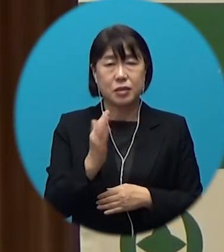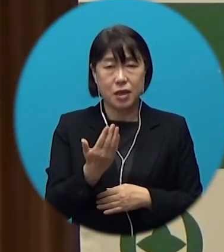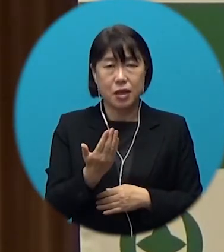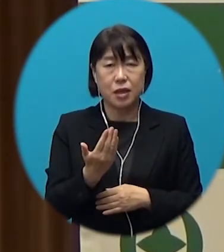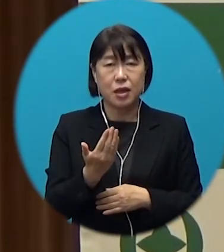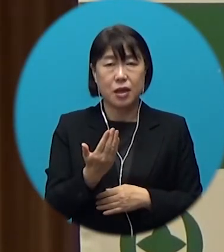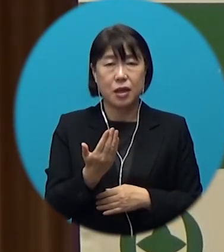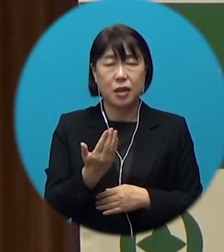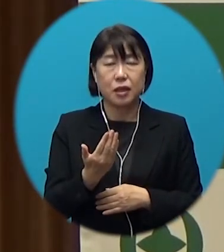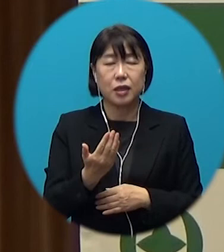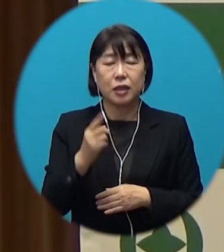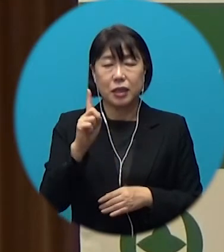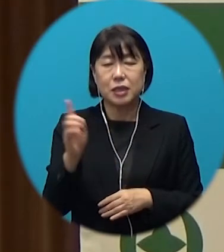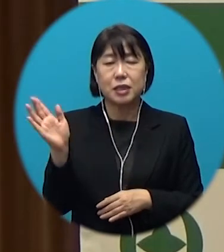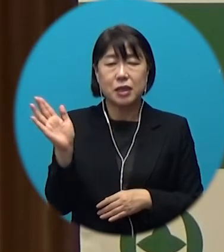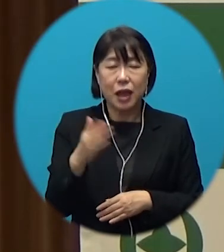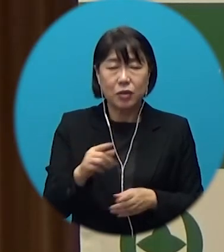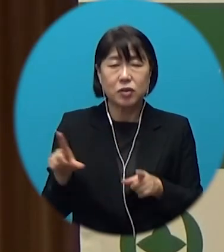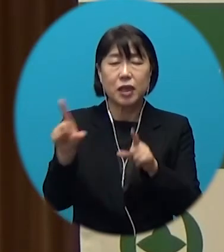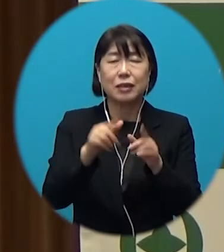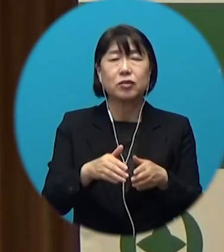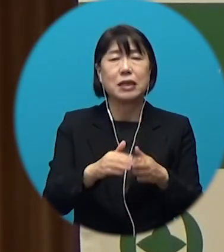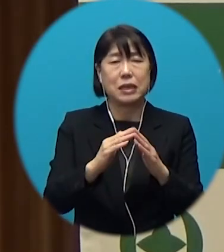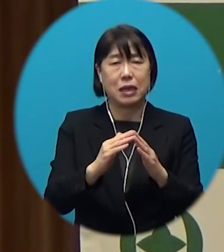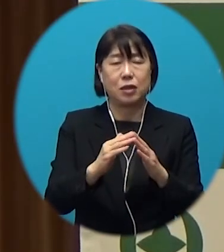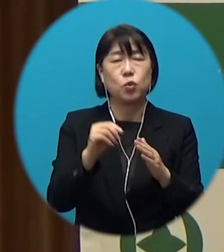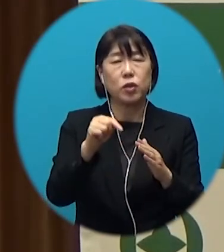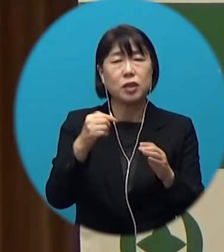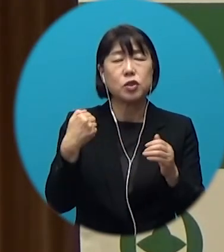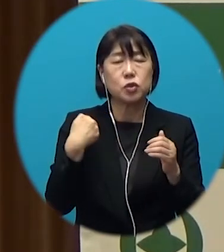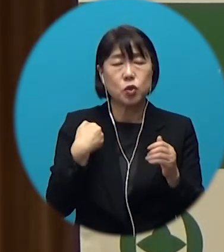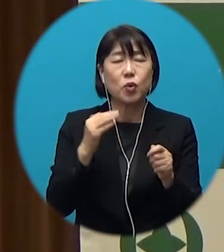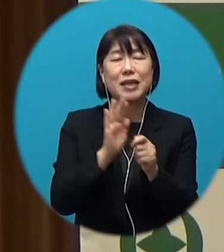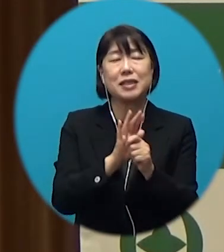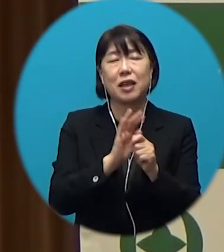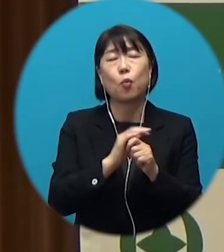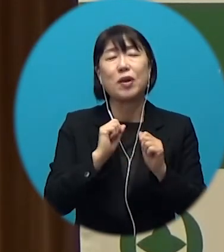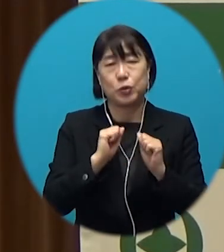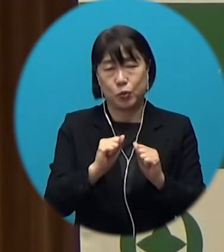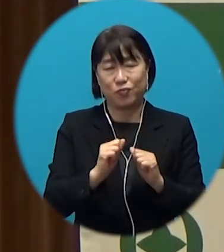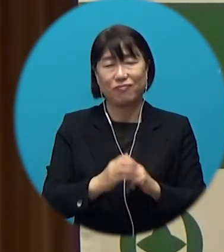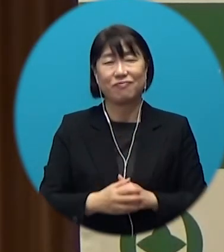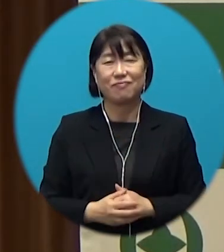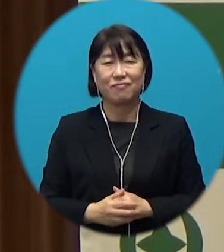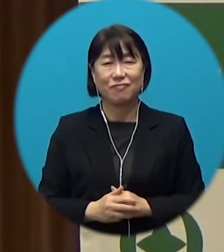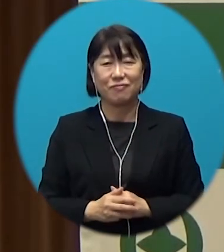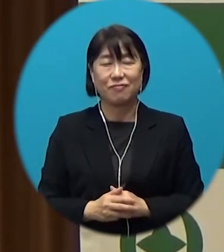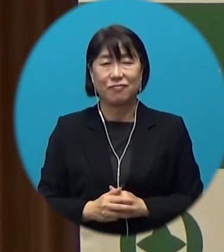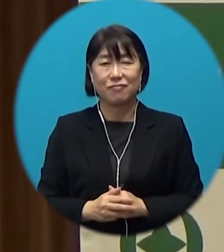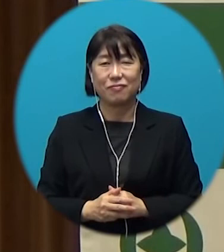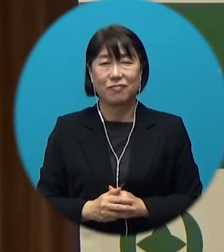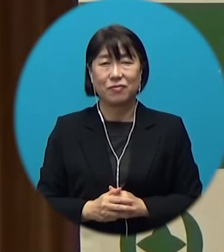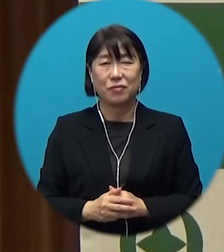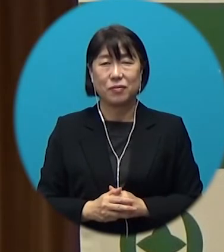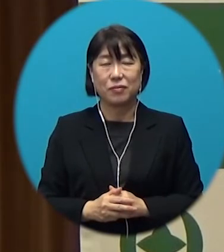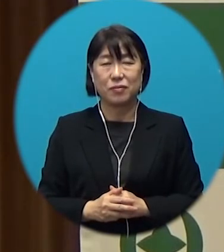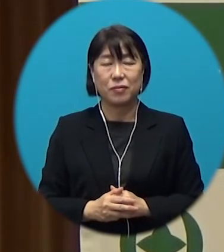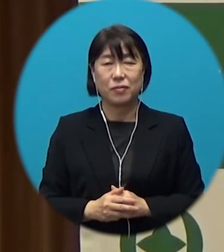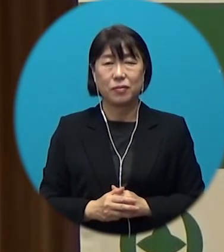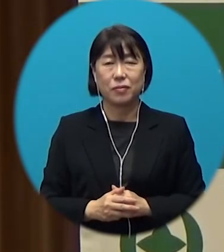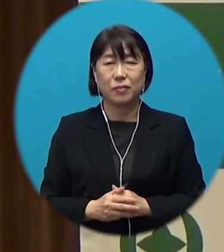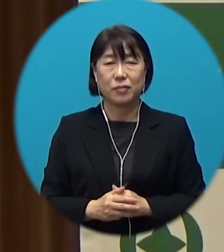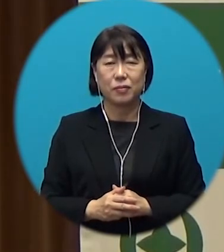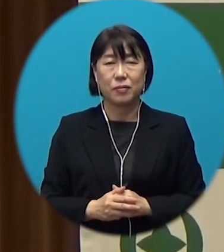の生活の立ち上げになりますので、その立ち上げにですね、必要な支援をしていきたいと思っております。 ありがとうございます。 はい、